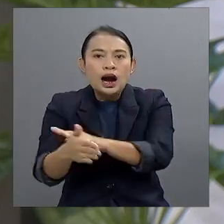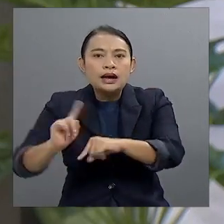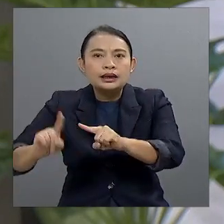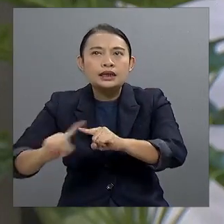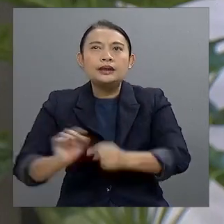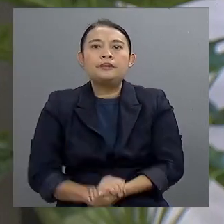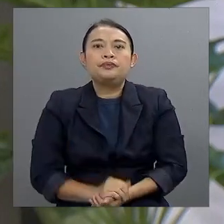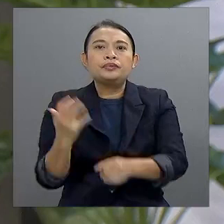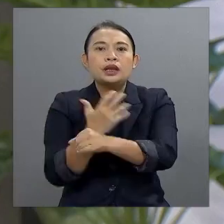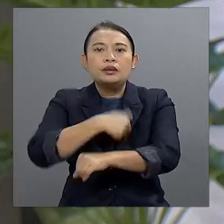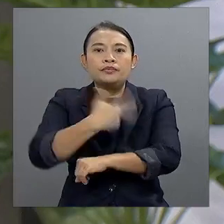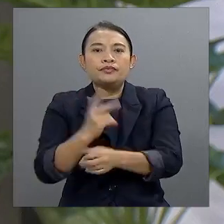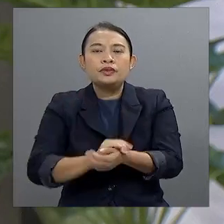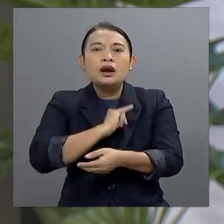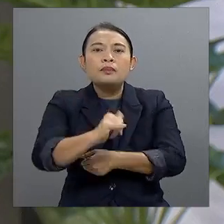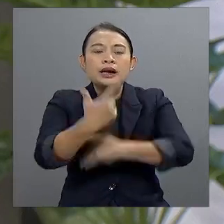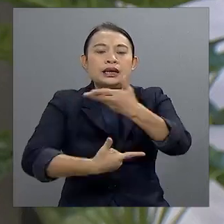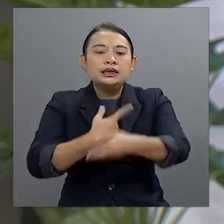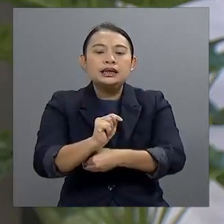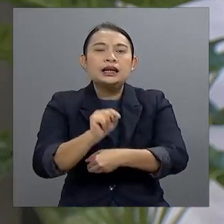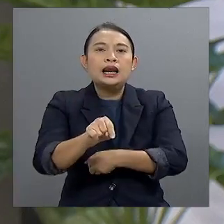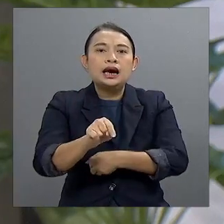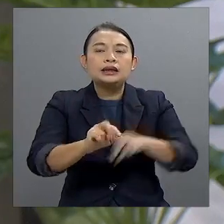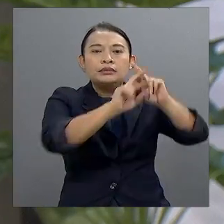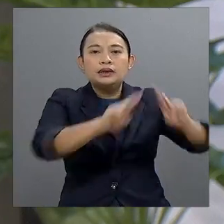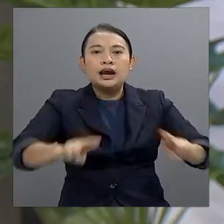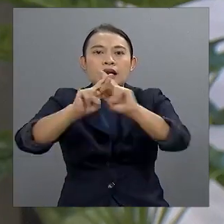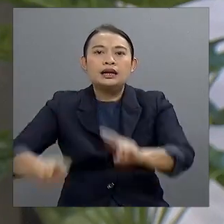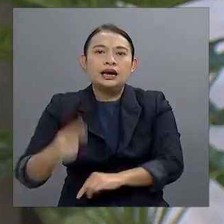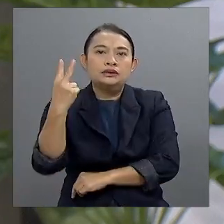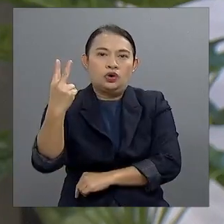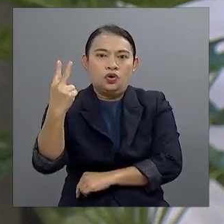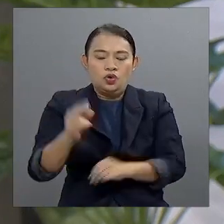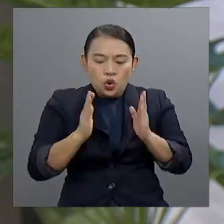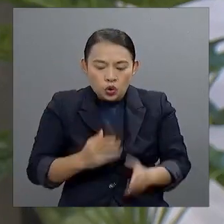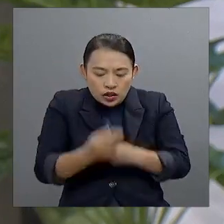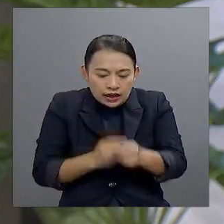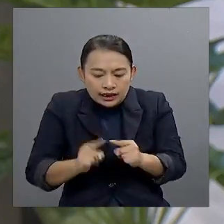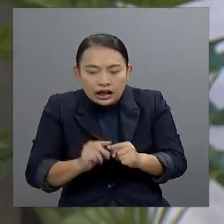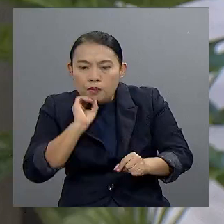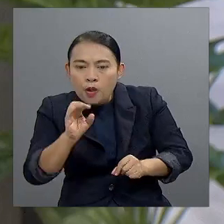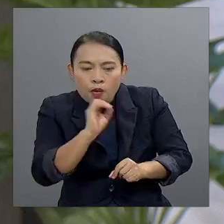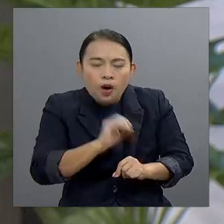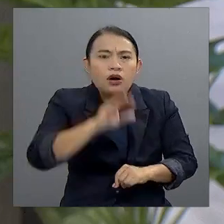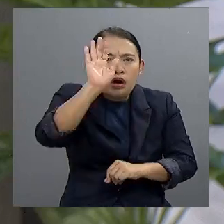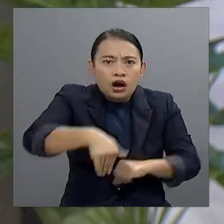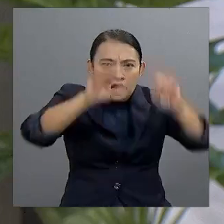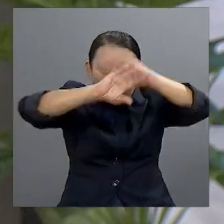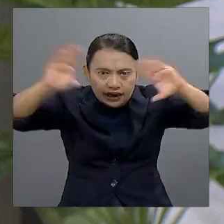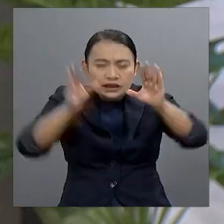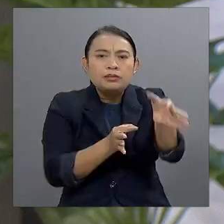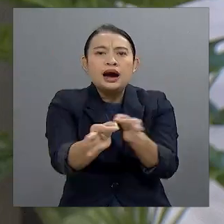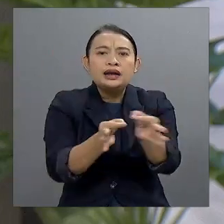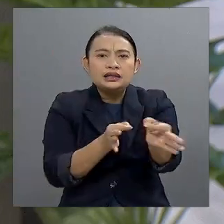ลาดอาหารทะเล2ร้านนะครับก็ไปพบนะครับว่าพ่อค้าแม่ค้าก็เรียกร้องนะครับให้ทางรัฐบาลนั้นสร้างความเข้าใจรวมถึงกระจ